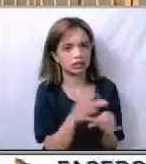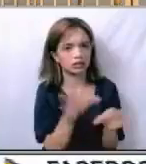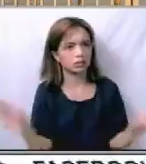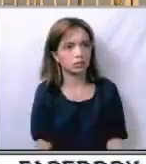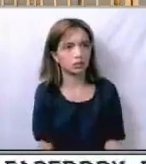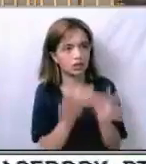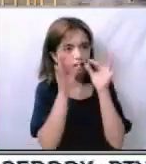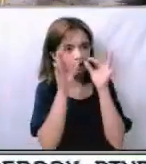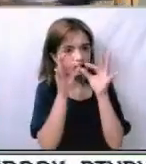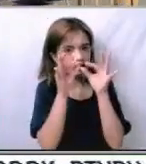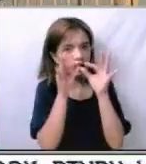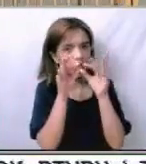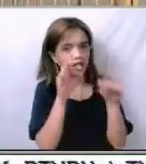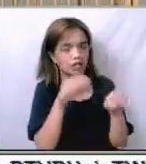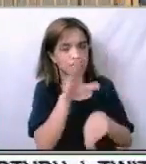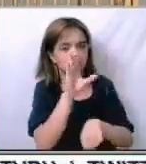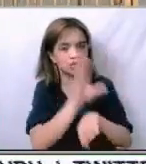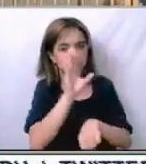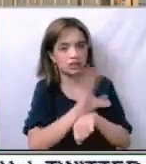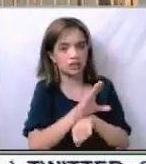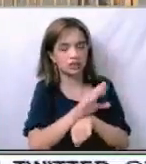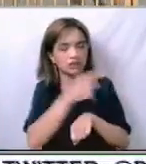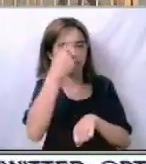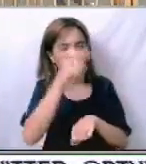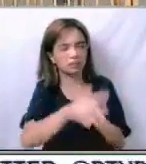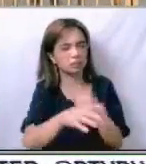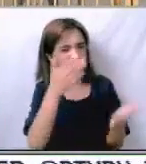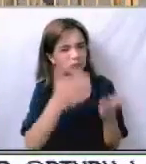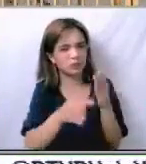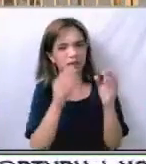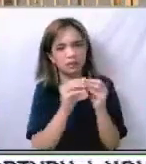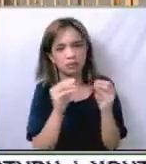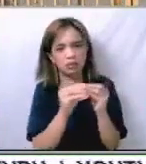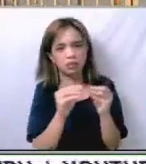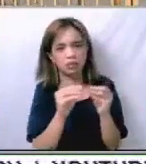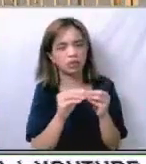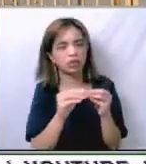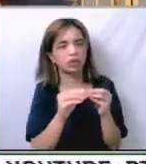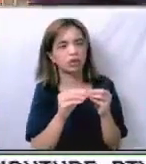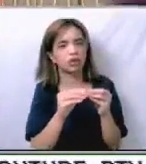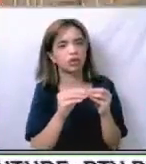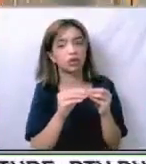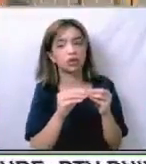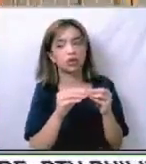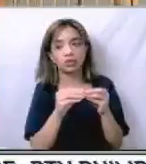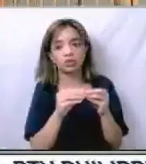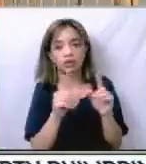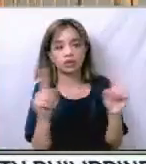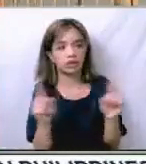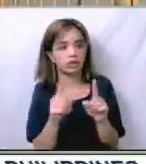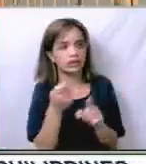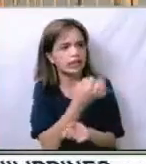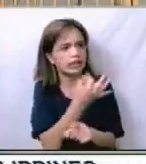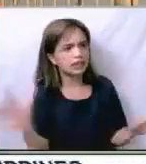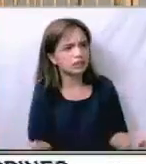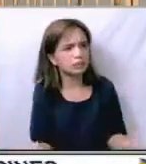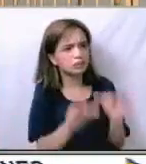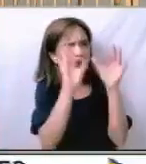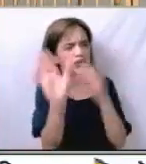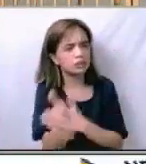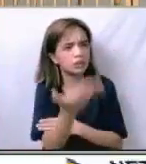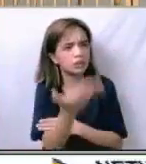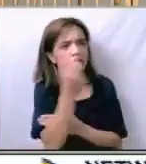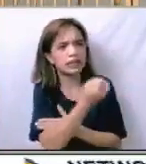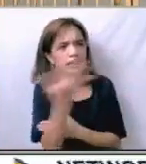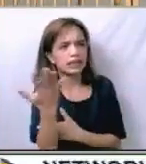ang particular na simbahan na yan para siguro marahil mas spread out din yung ating mga deboto. So ilan ang misa sa umaga at ilan ang